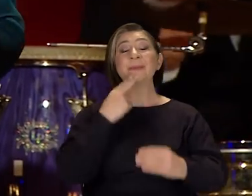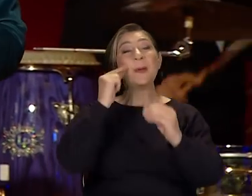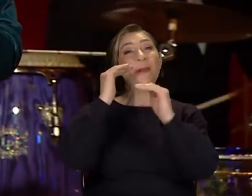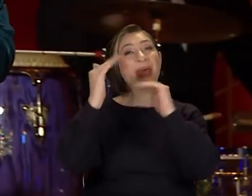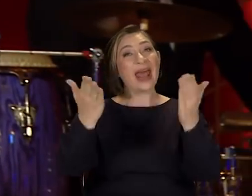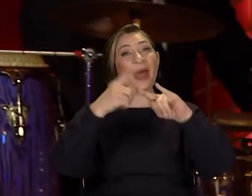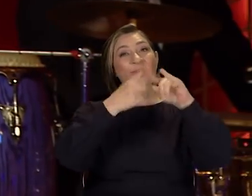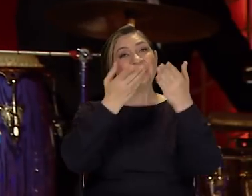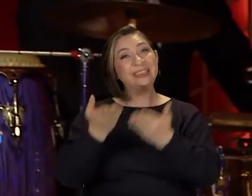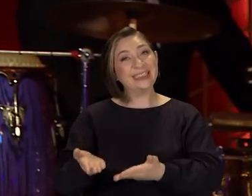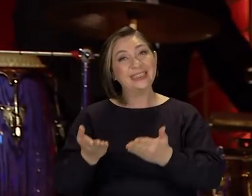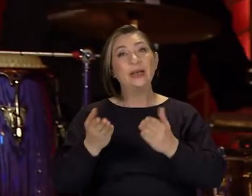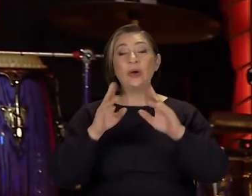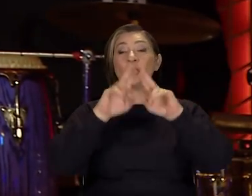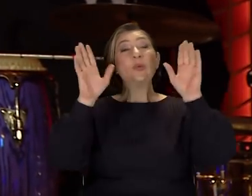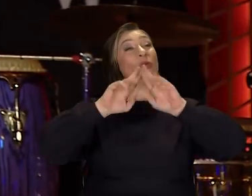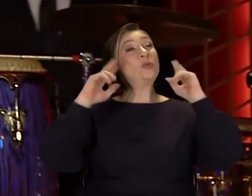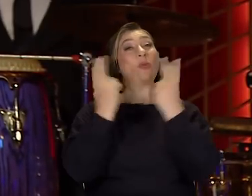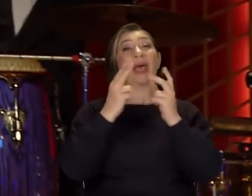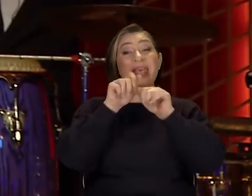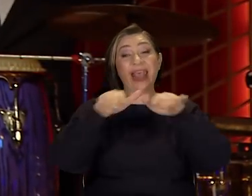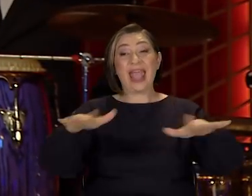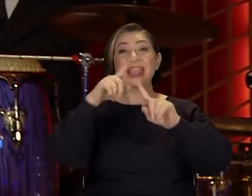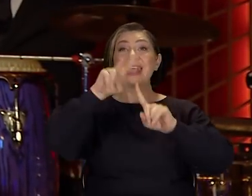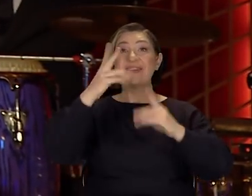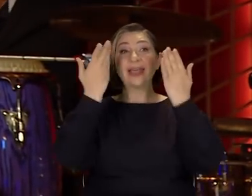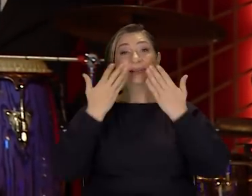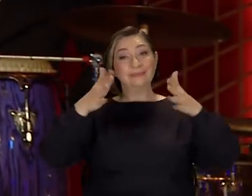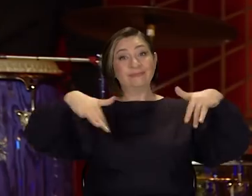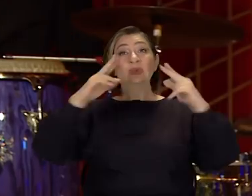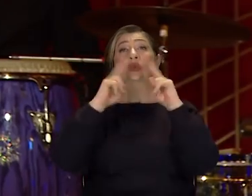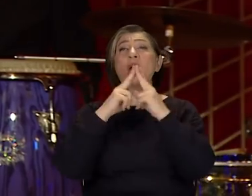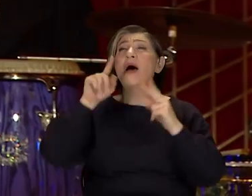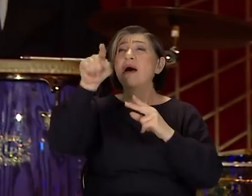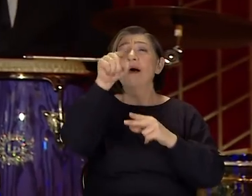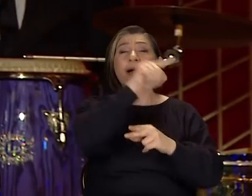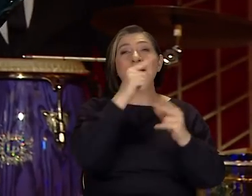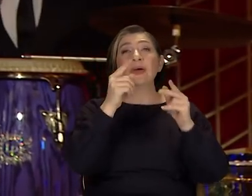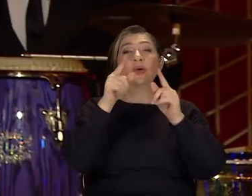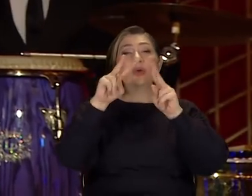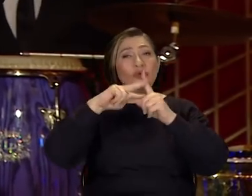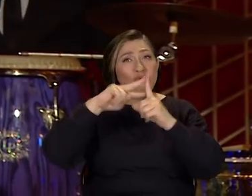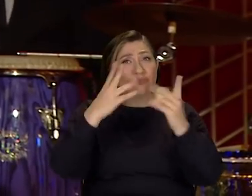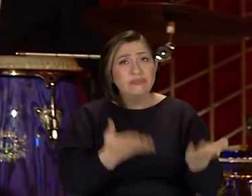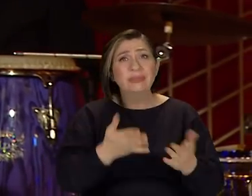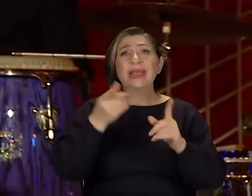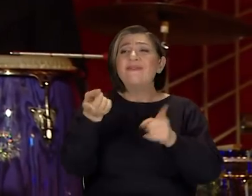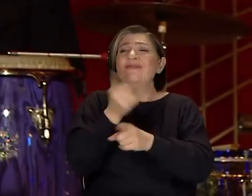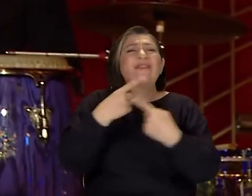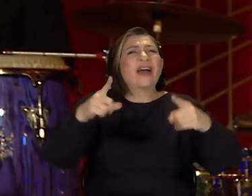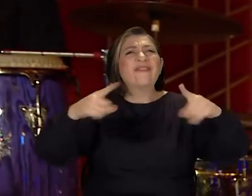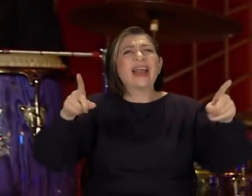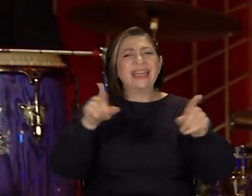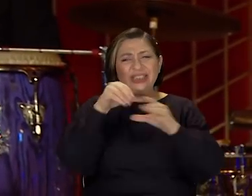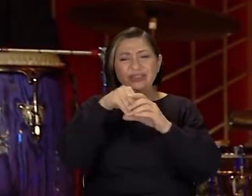Hanımlar beyler hoş geldiniz. Ulusal yayında ekranlarınızın başında, dünyanın her tarafında, YouTube'da ve diğer